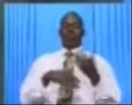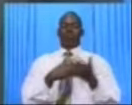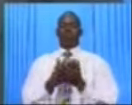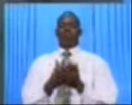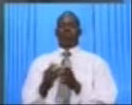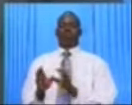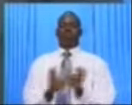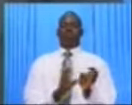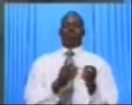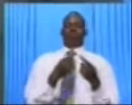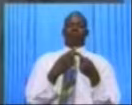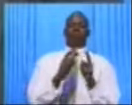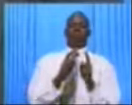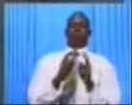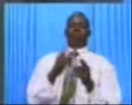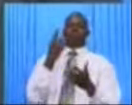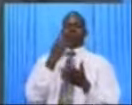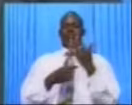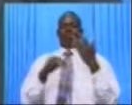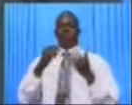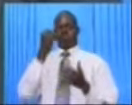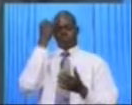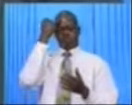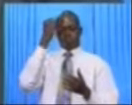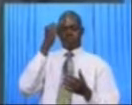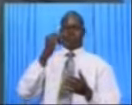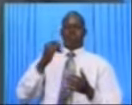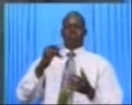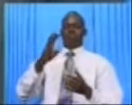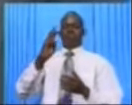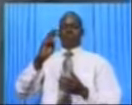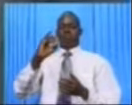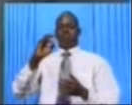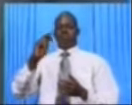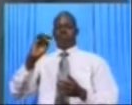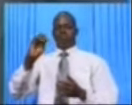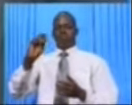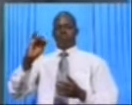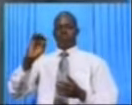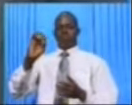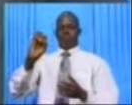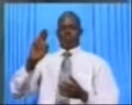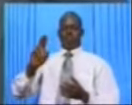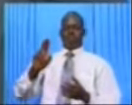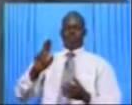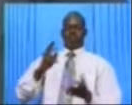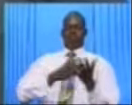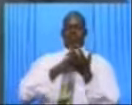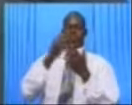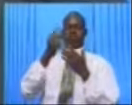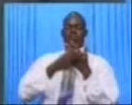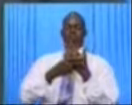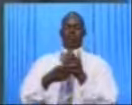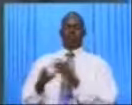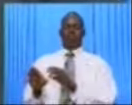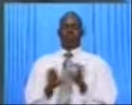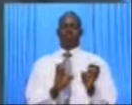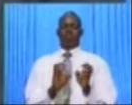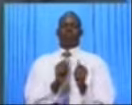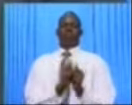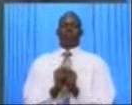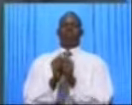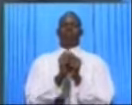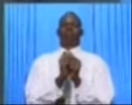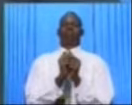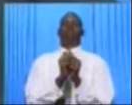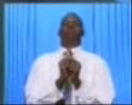idées, en particulier en ce qui concerne les miniers. On a des projets pour monter quelque chose au niveau des mines,